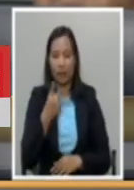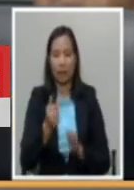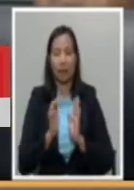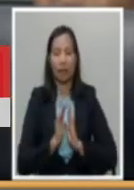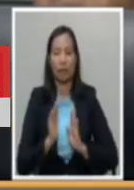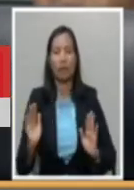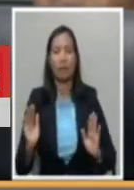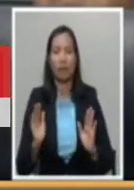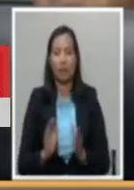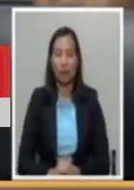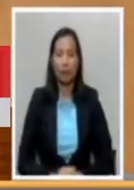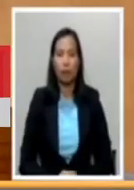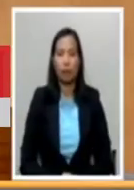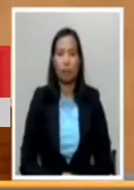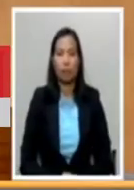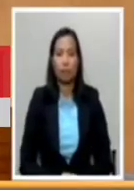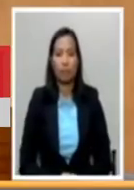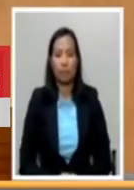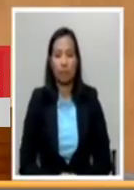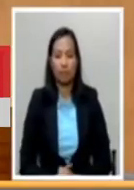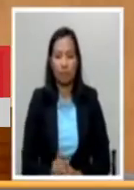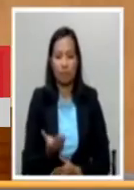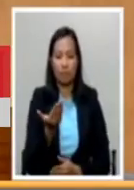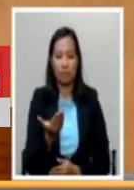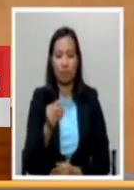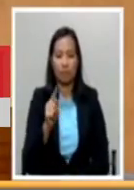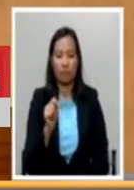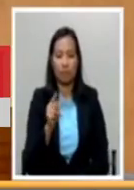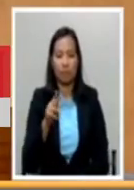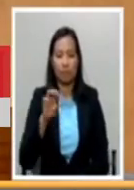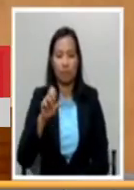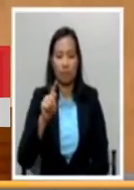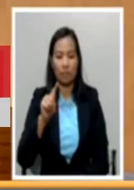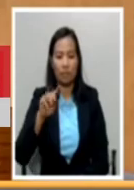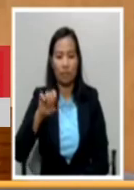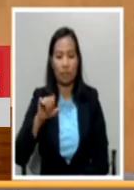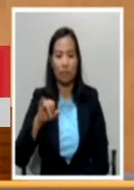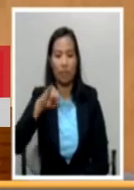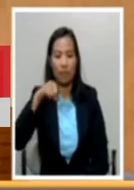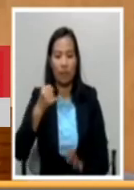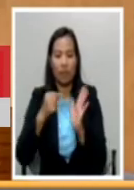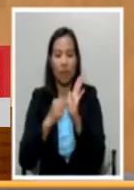นี้ครับ คุณท่านจะอยากครับต่อไปครับท่านจักรพันธ์พรนิมิตฮะ